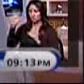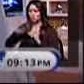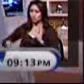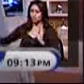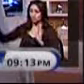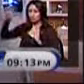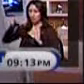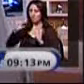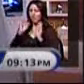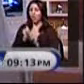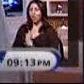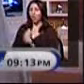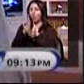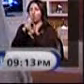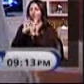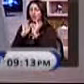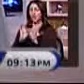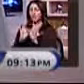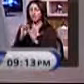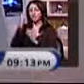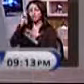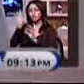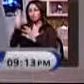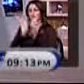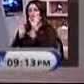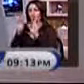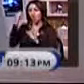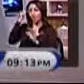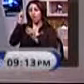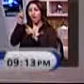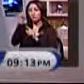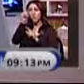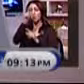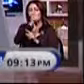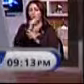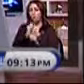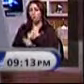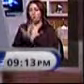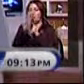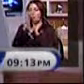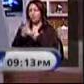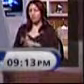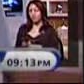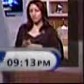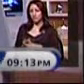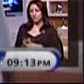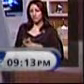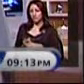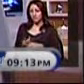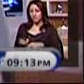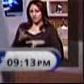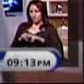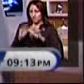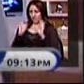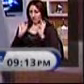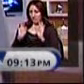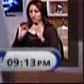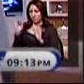سلطته. الديمقراطية معناها، هل الديمقراطية مرتبطة بالمسؤولية؟ اه طبعا، بس الـ الـ الـ العبارة